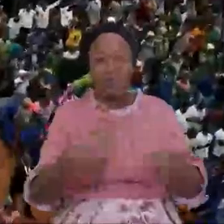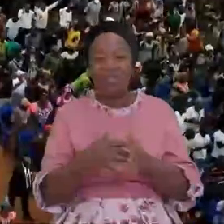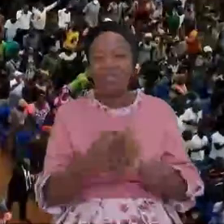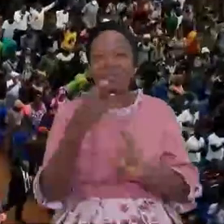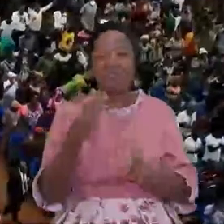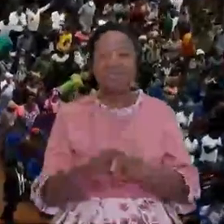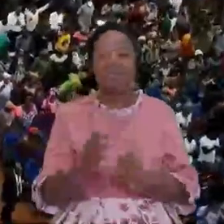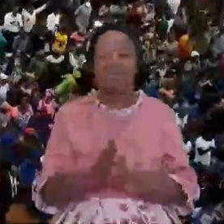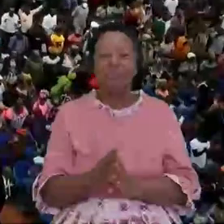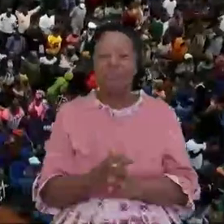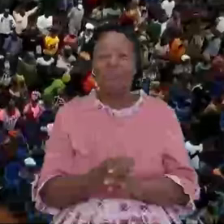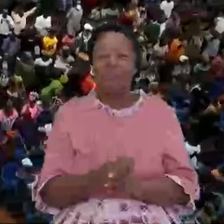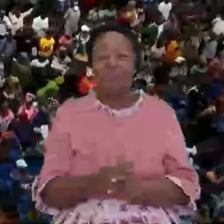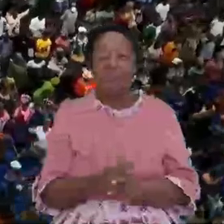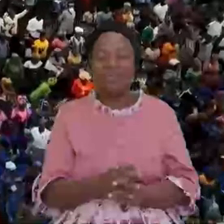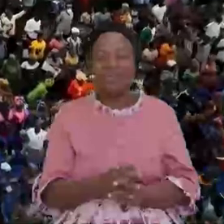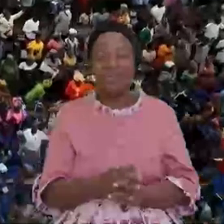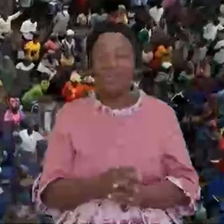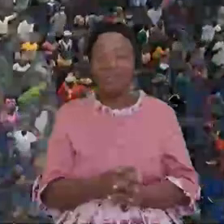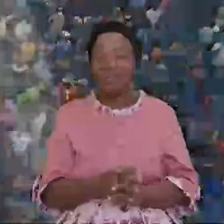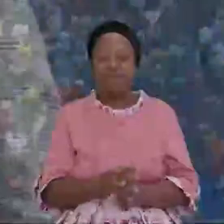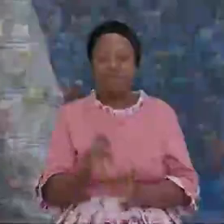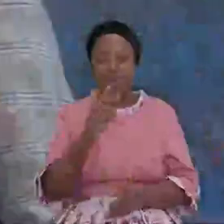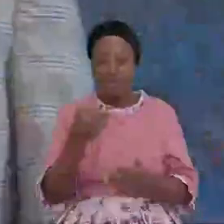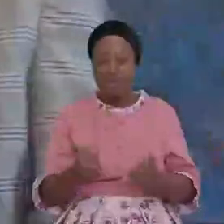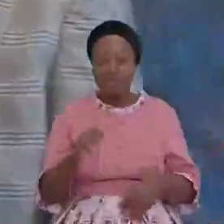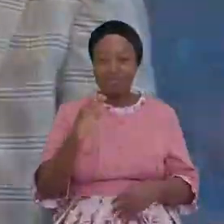les bénédictions vont continuer pour toujours.